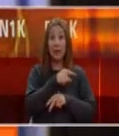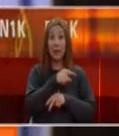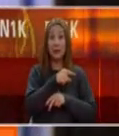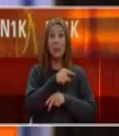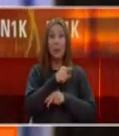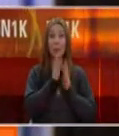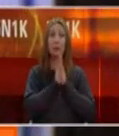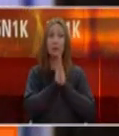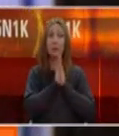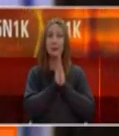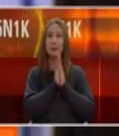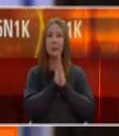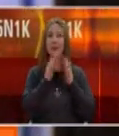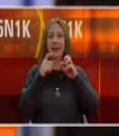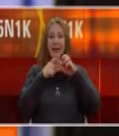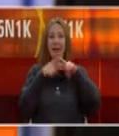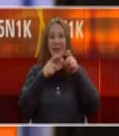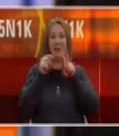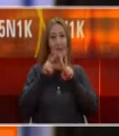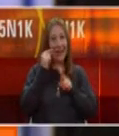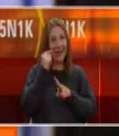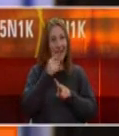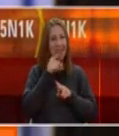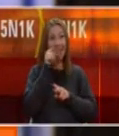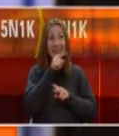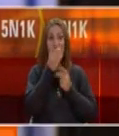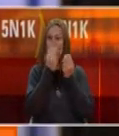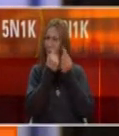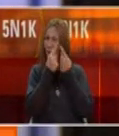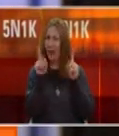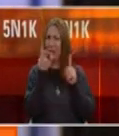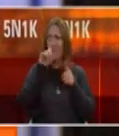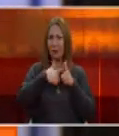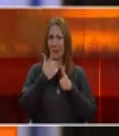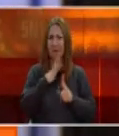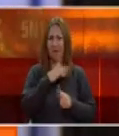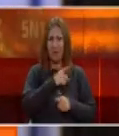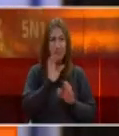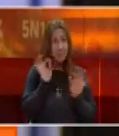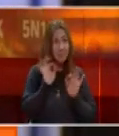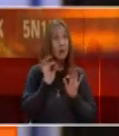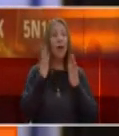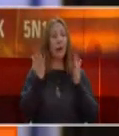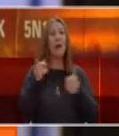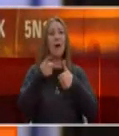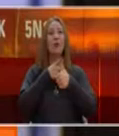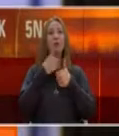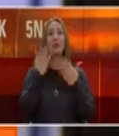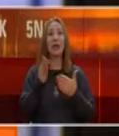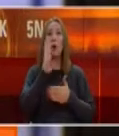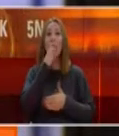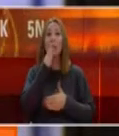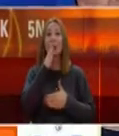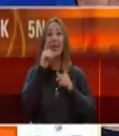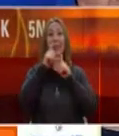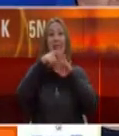Rasim Bey, özür dilerim. Rasim Uyan'ı ben şeyden bakıyorum. Yani sizin bambaşka bir dükkanınız var Rasim Bey. Öncelikle Kocaeli'nin